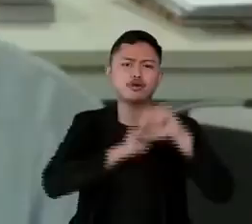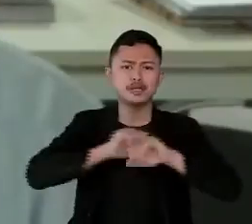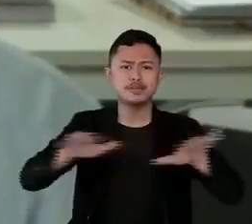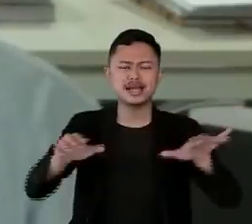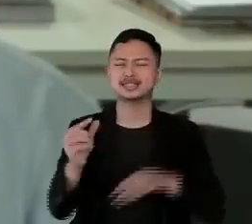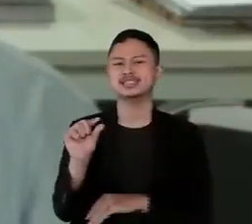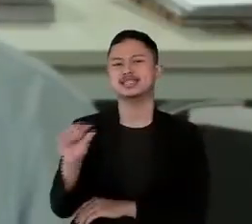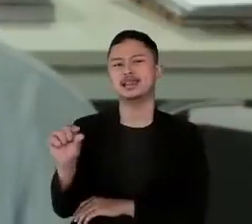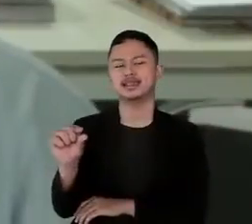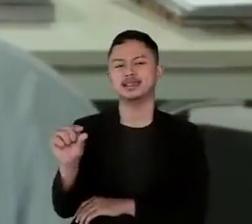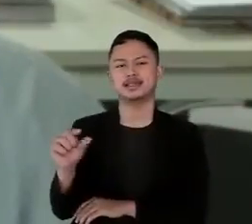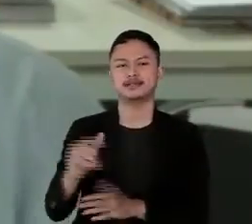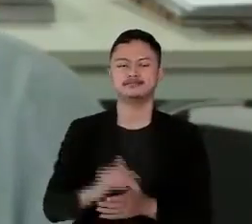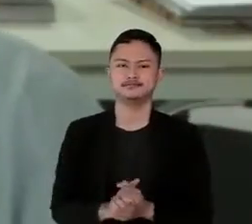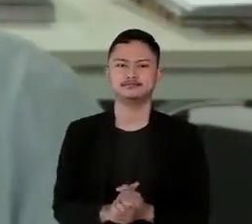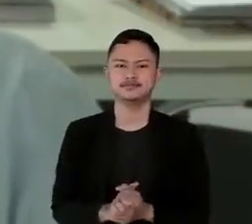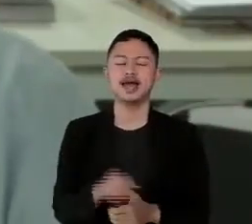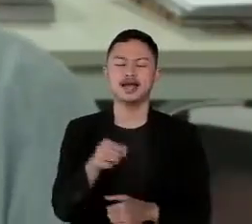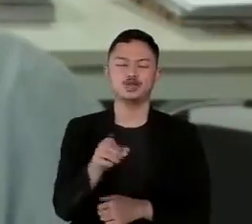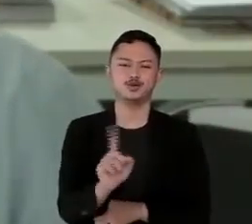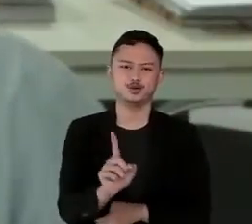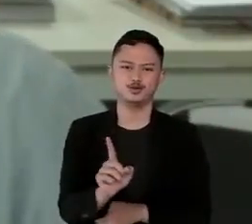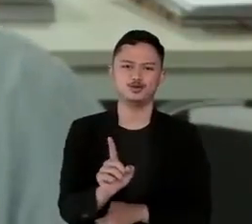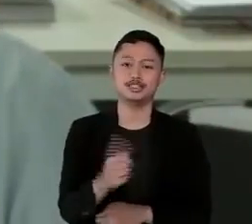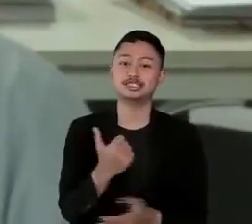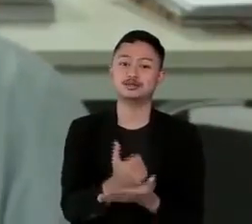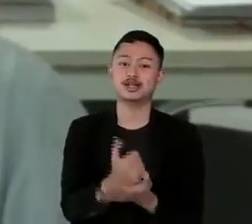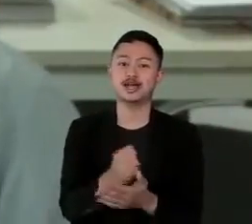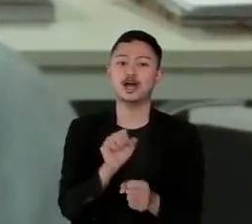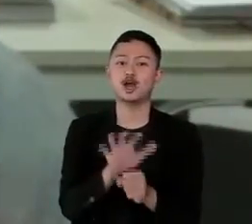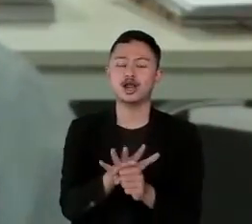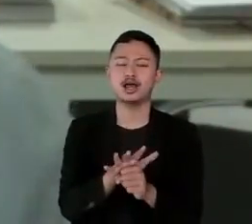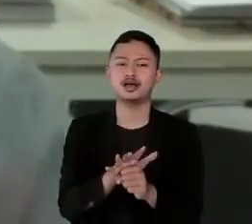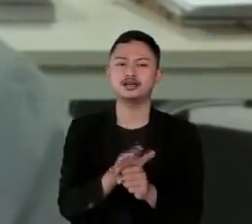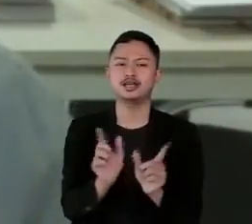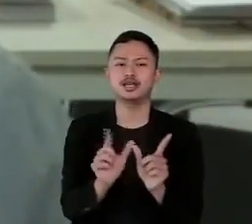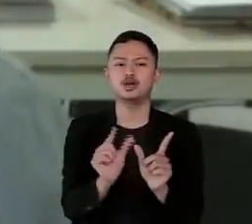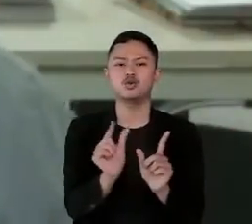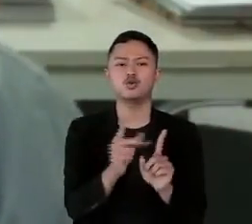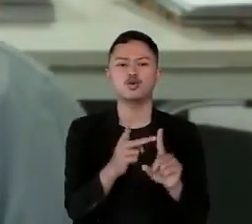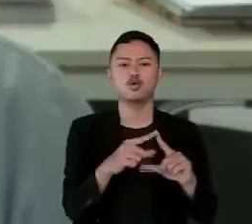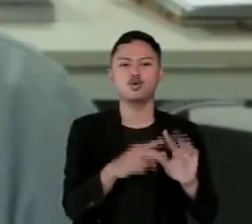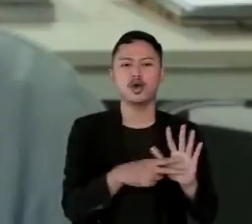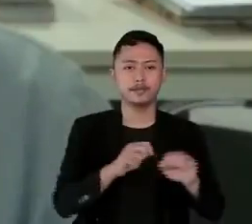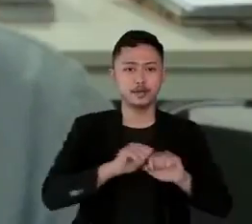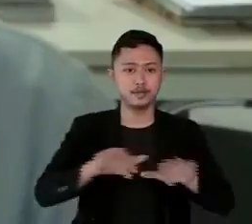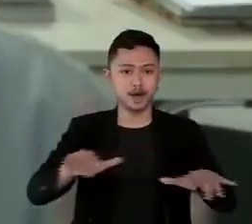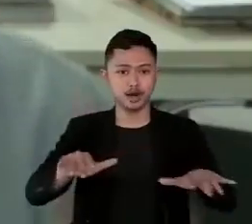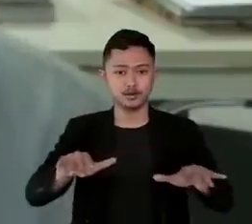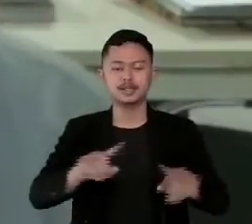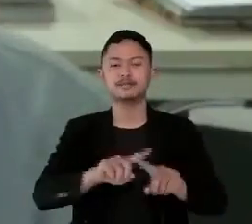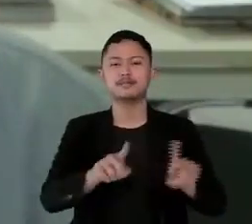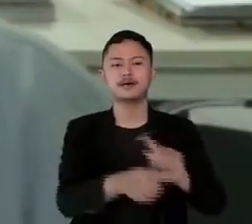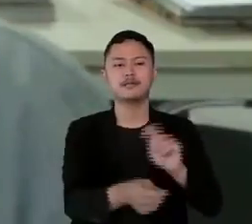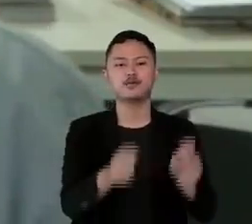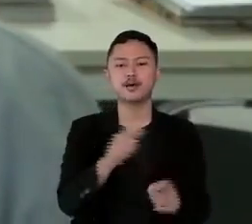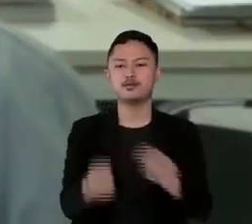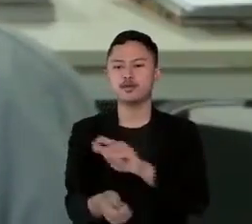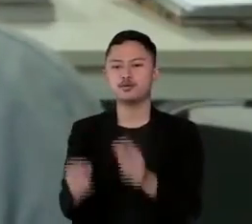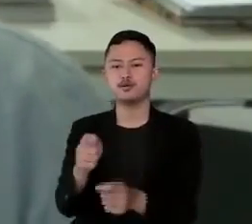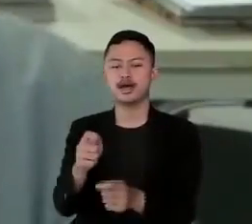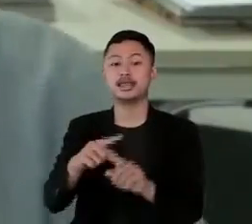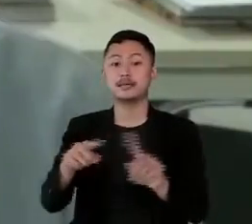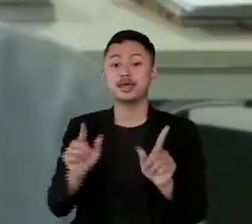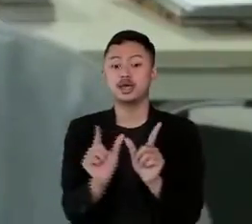varian kecak Jadi sekarang dulu jadi memang virus ini sudah baik lagi boboan silakan Oh bahwa tapi peluangnya masih